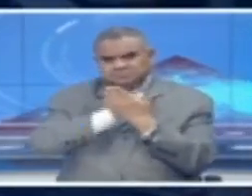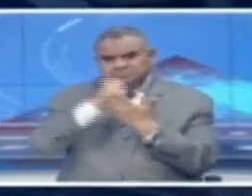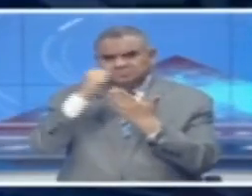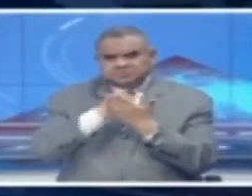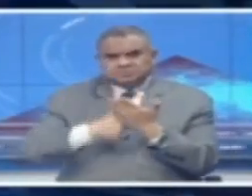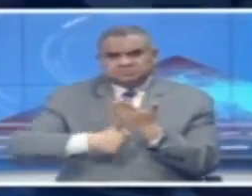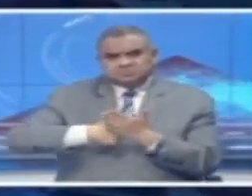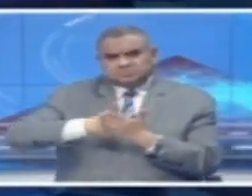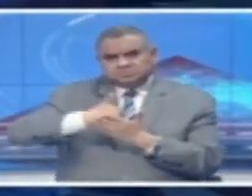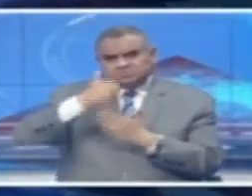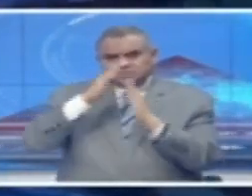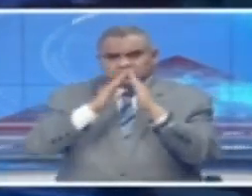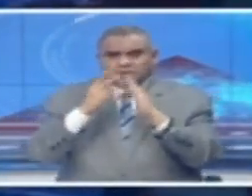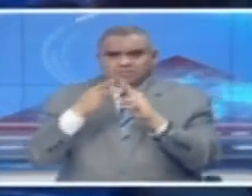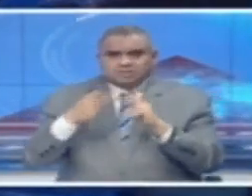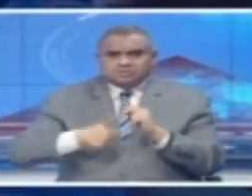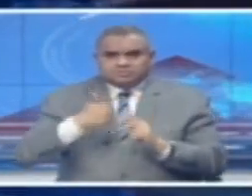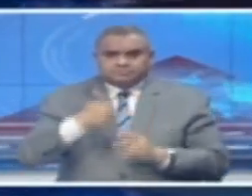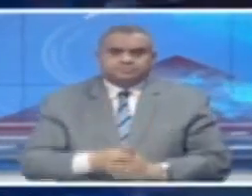وهزيمة التحدي.